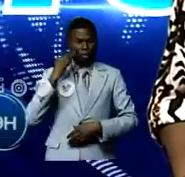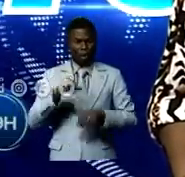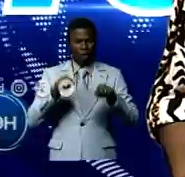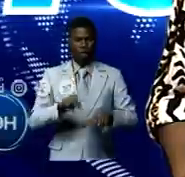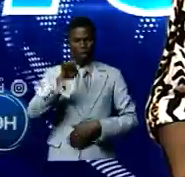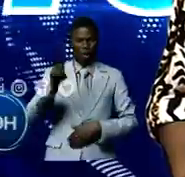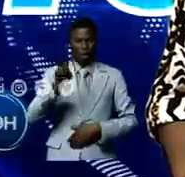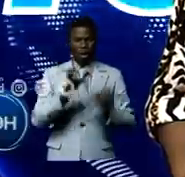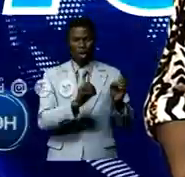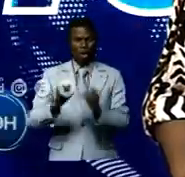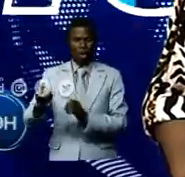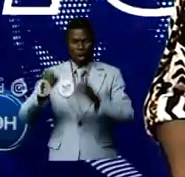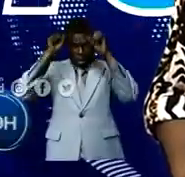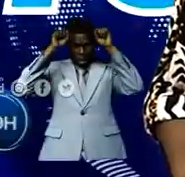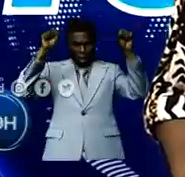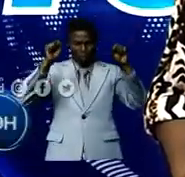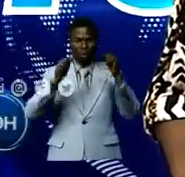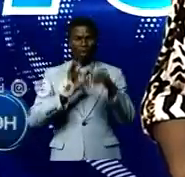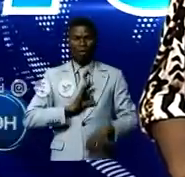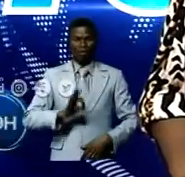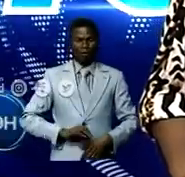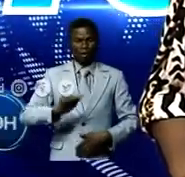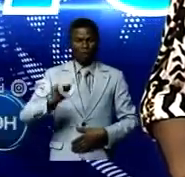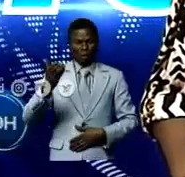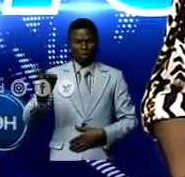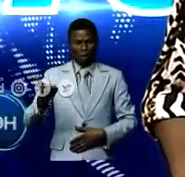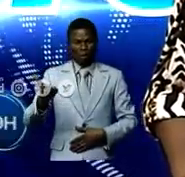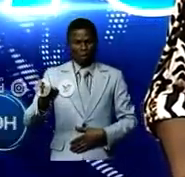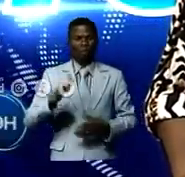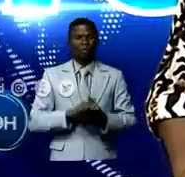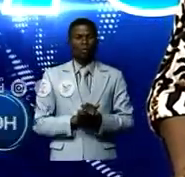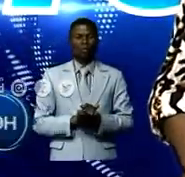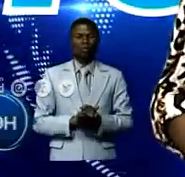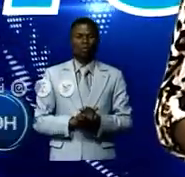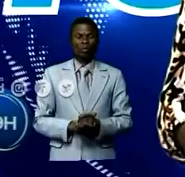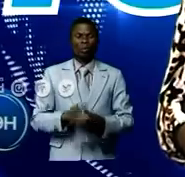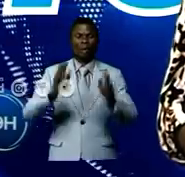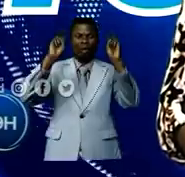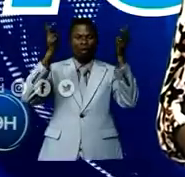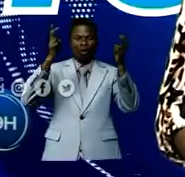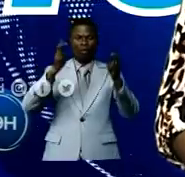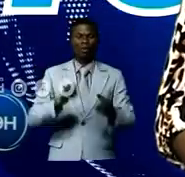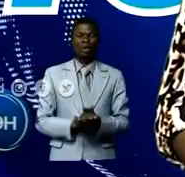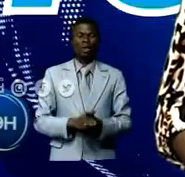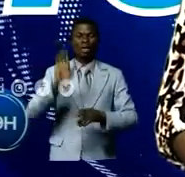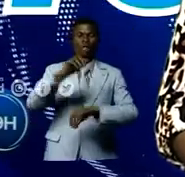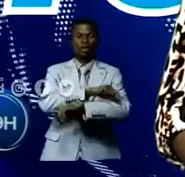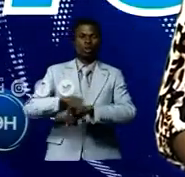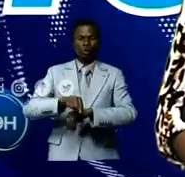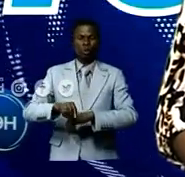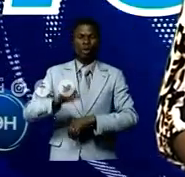vendredi, présidé par le président de la République, Félix-Antoine Tshisekedi, à la Cité de l'Union